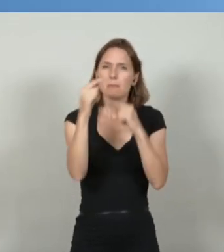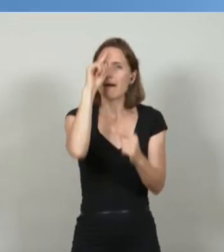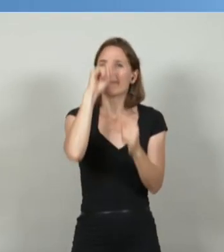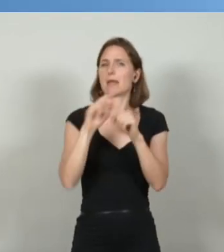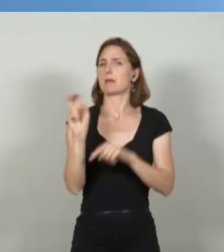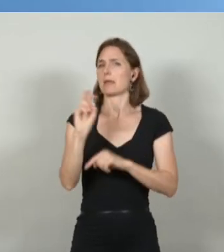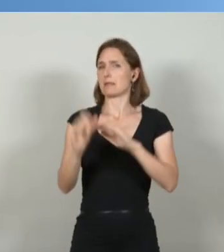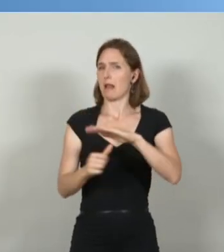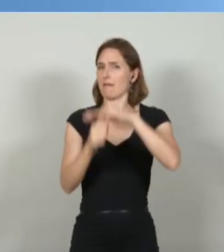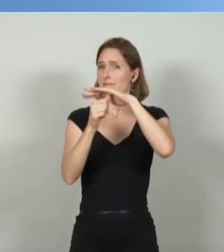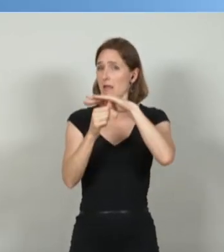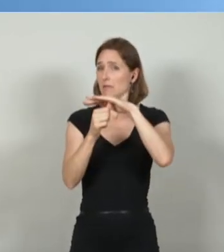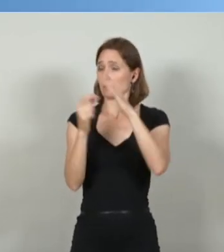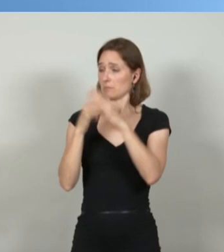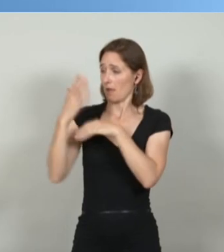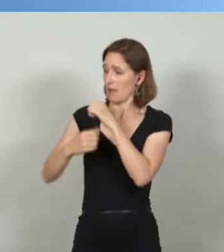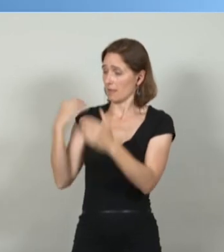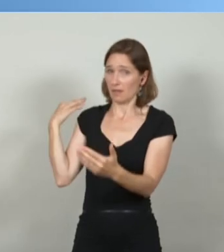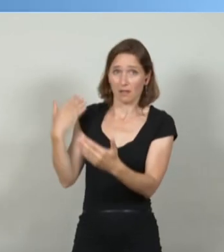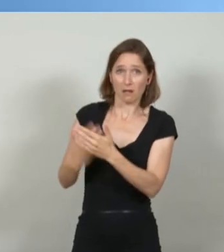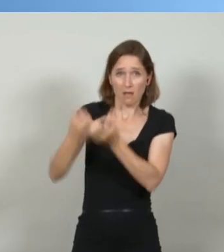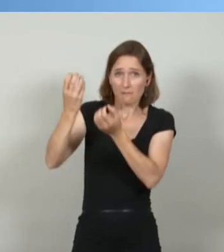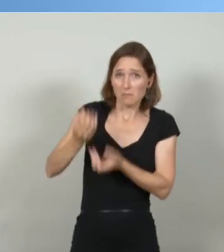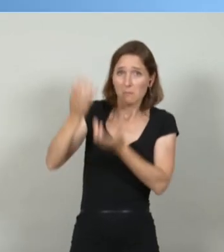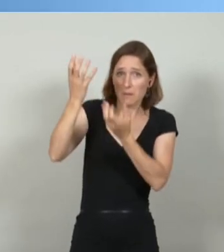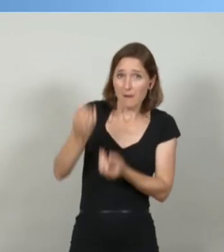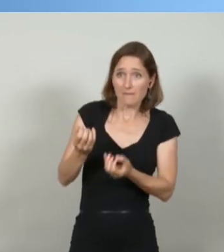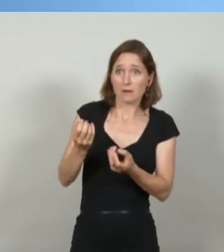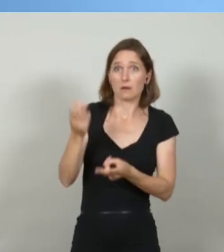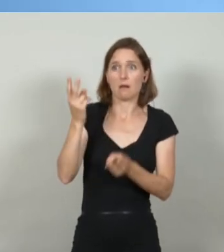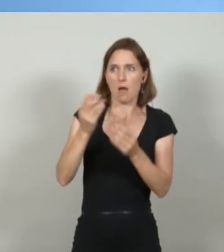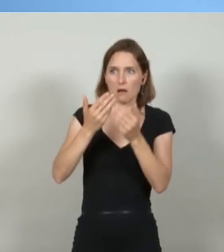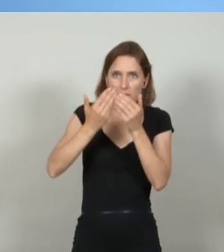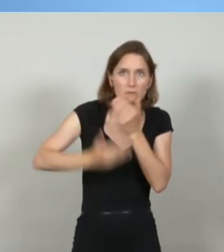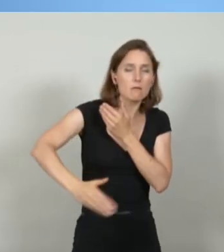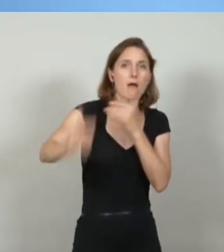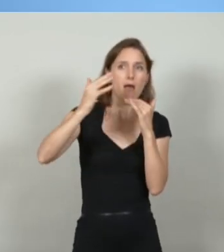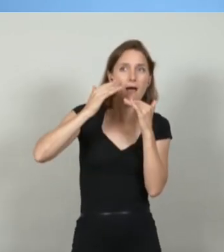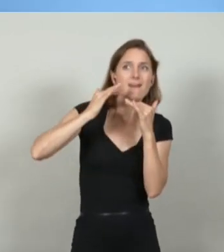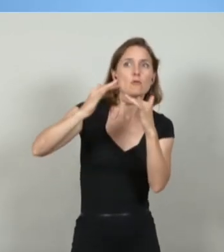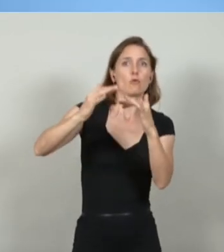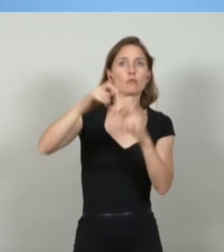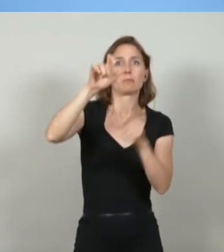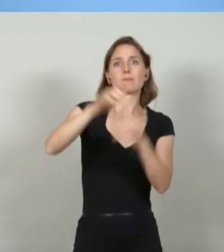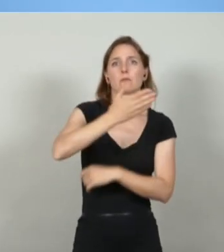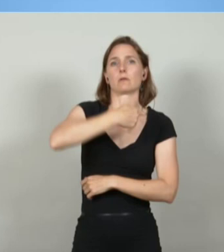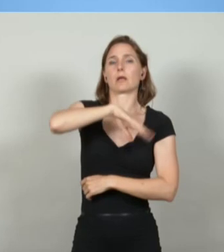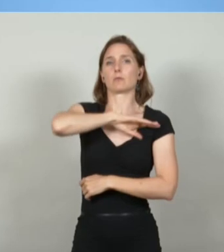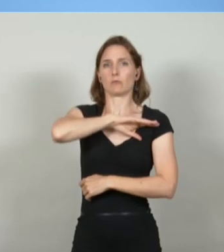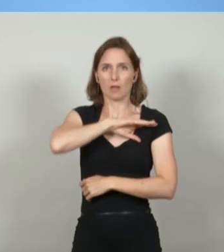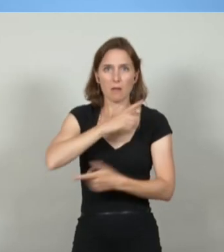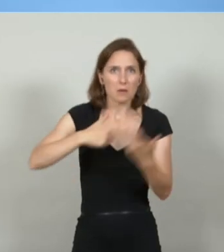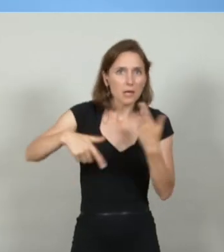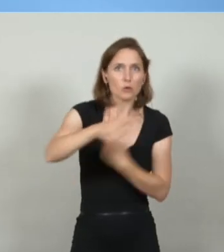verte auront une amplification portée par les responsables politiques locaux par les responsables économiques